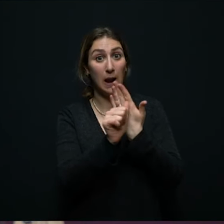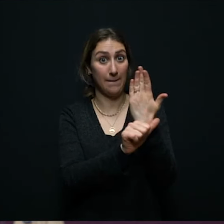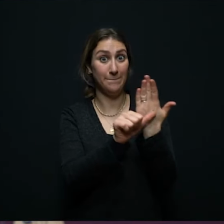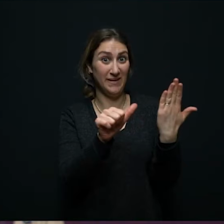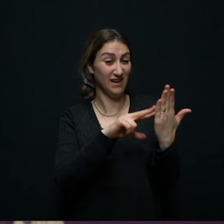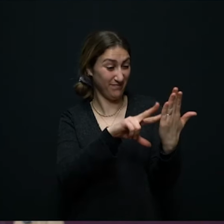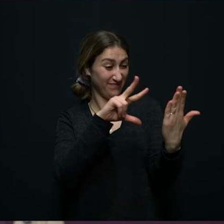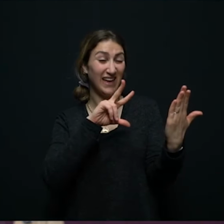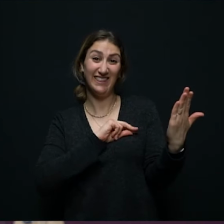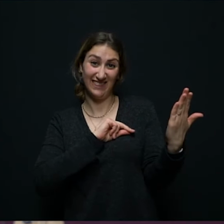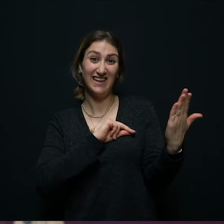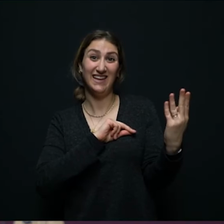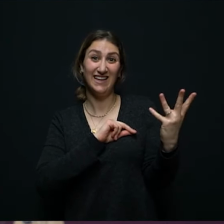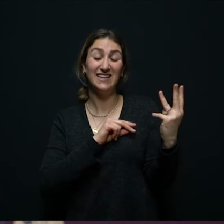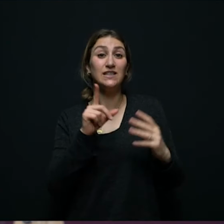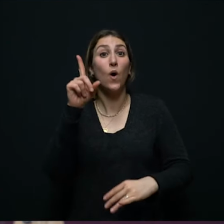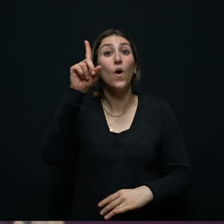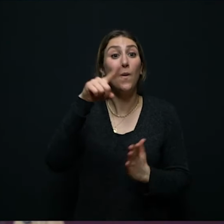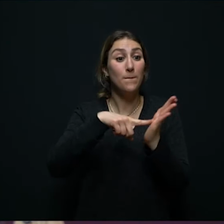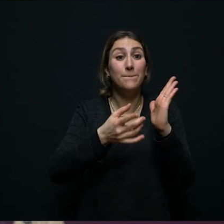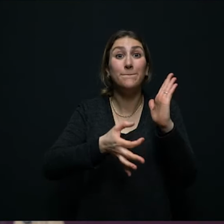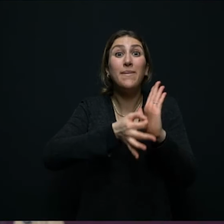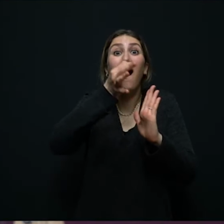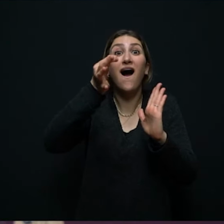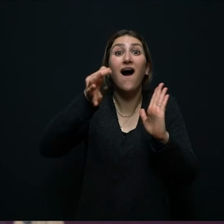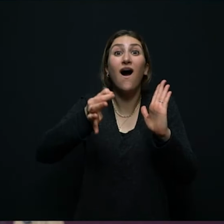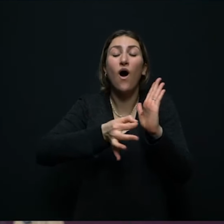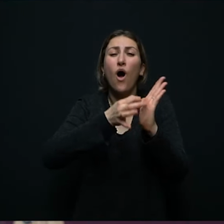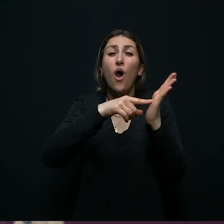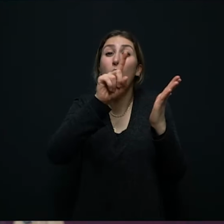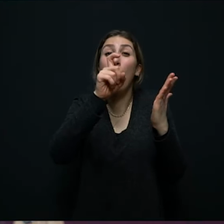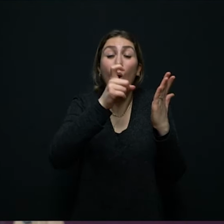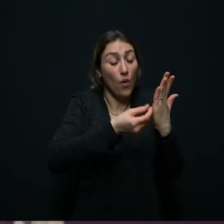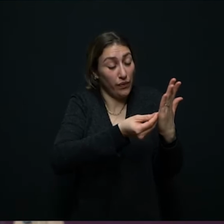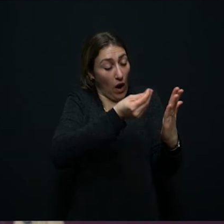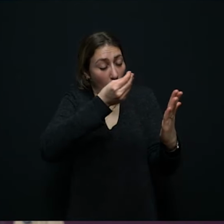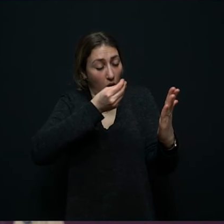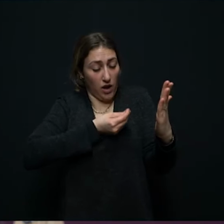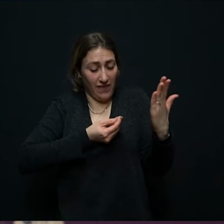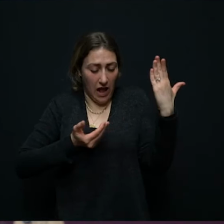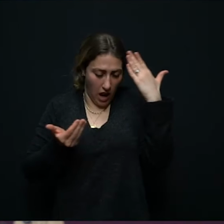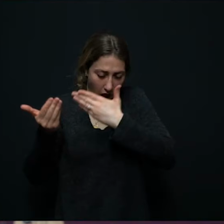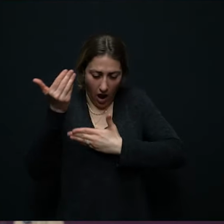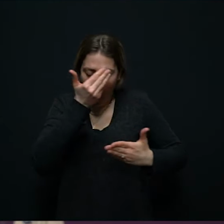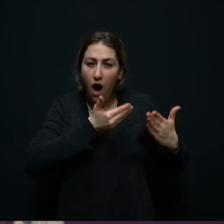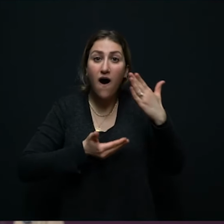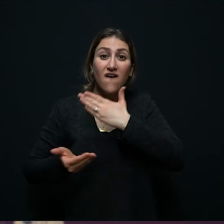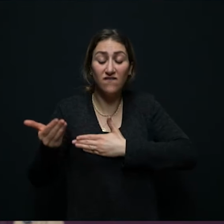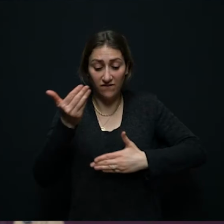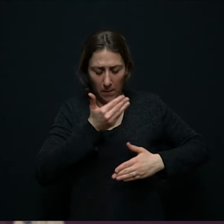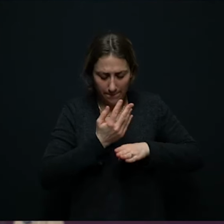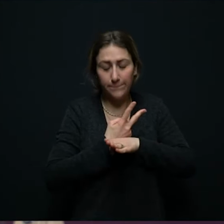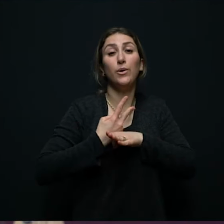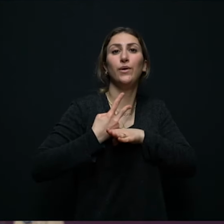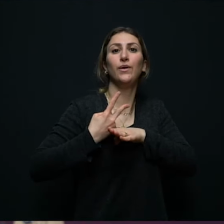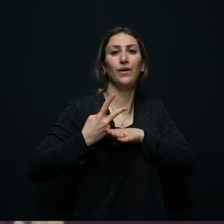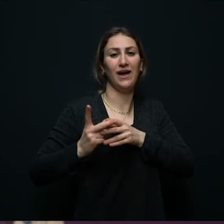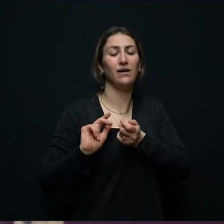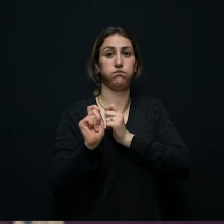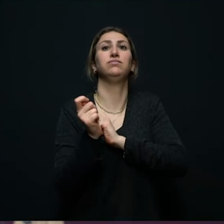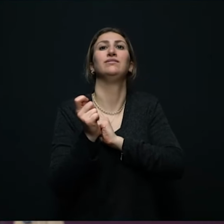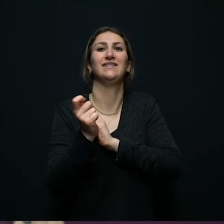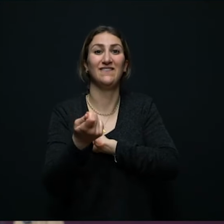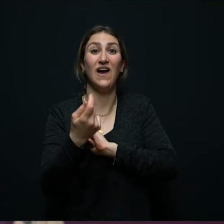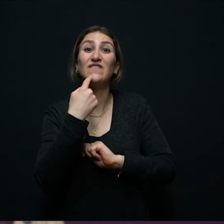lorsque je me laisse imbibé par cette parole de dieu que je découvre sa volonté que cette notion de bien et de mal augmente en moi